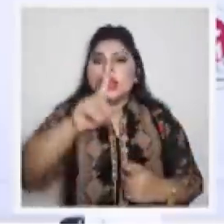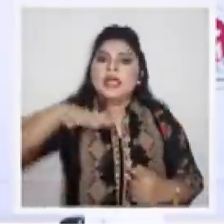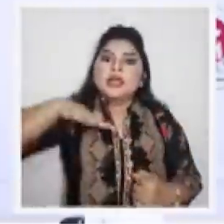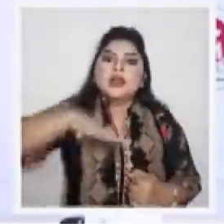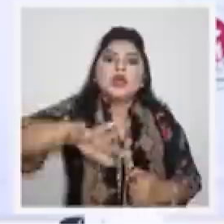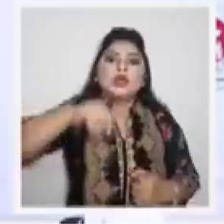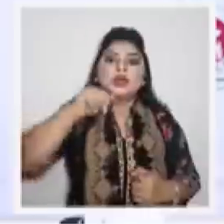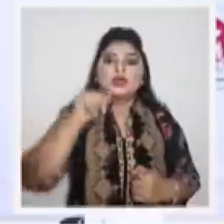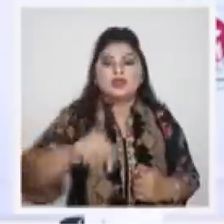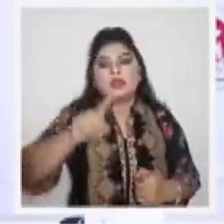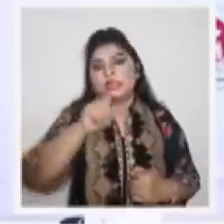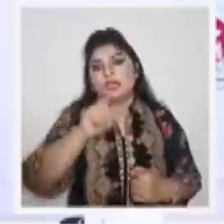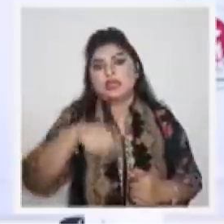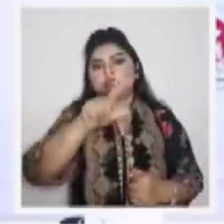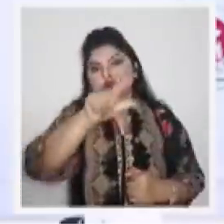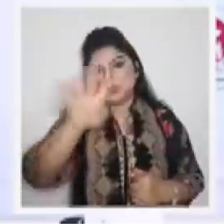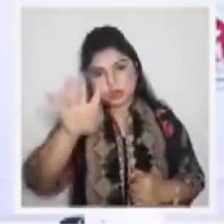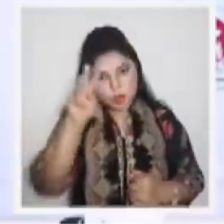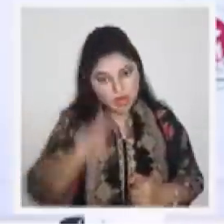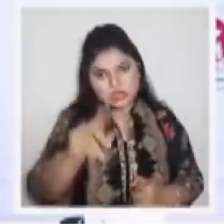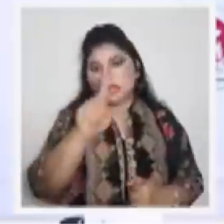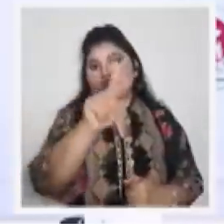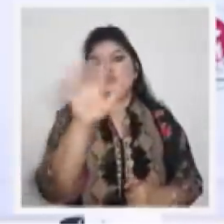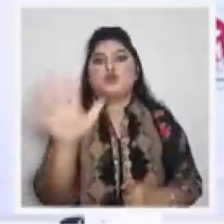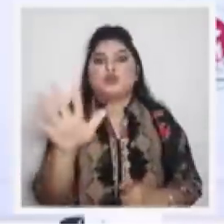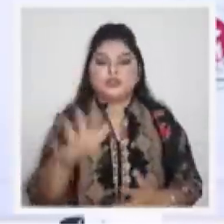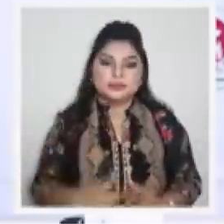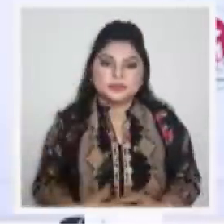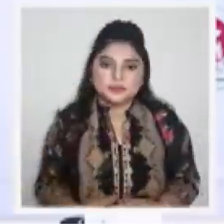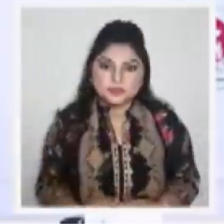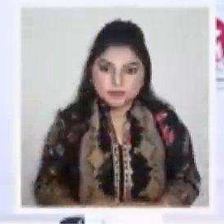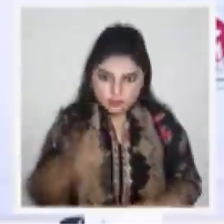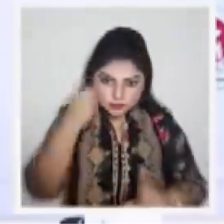4,765 জন এবং এ পর্যন্ত টেলিমেডিসিনের মাধ্যমে সেবা গ্রহণ করেছেন